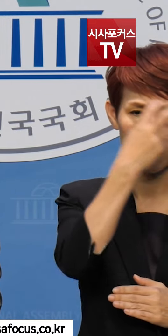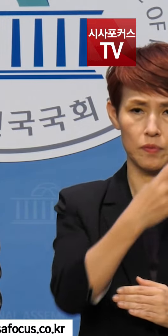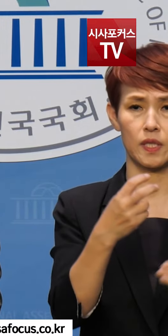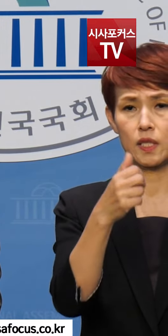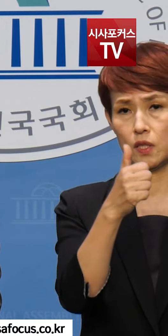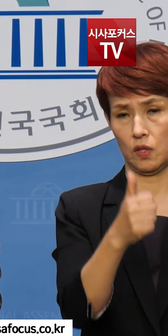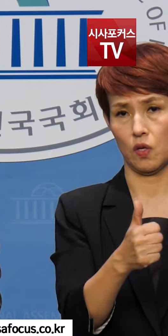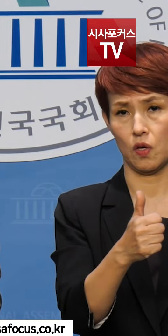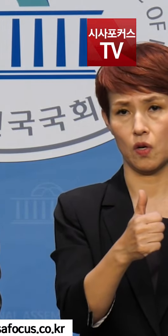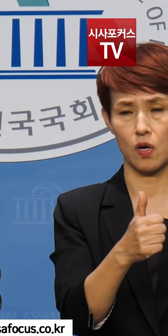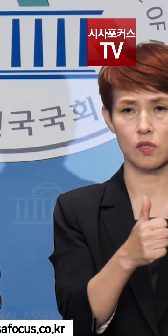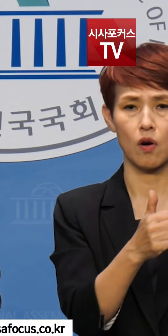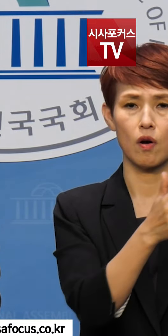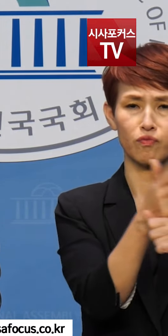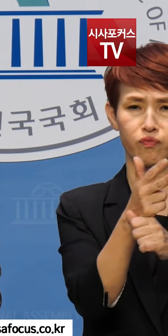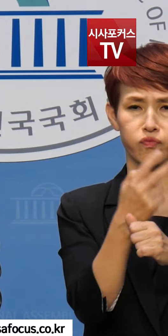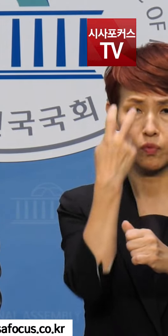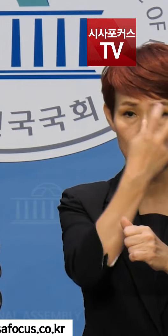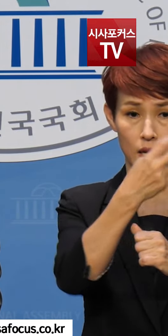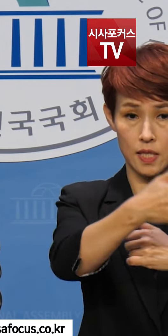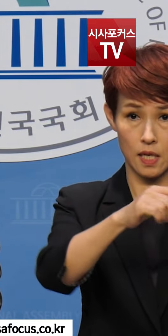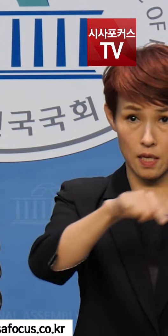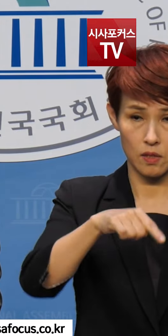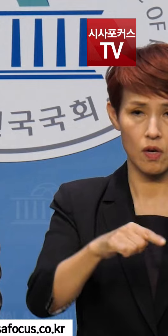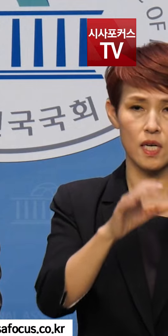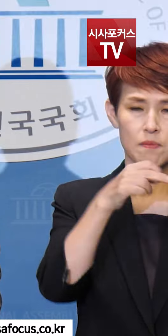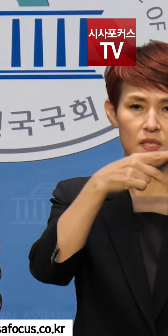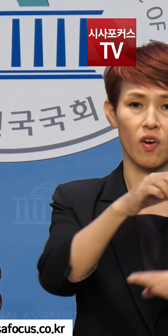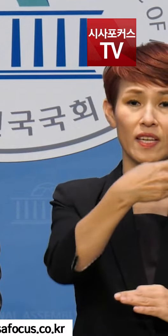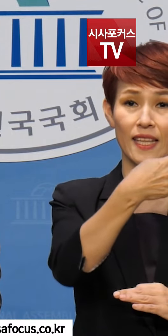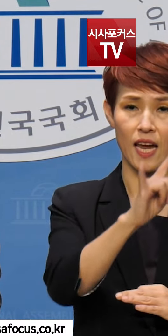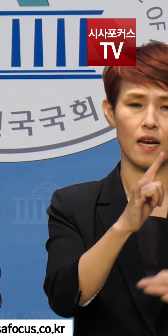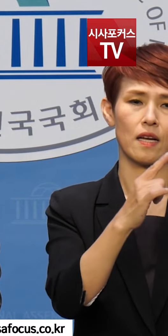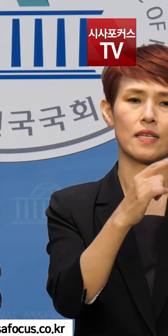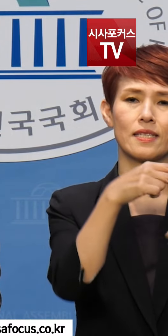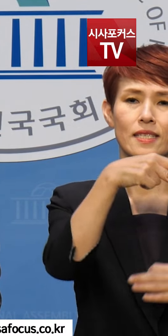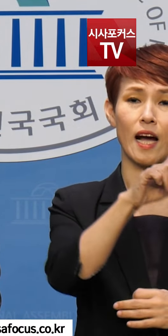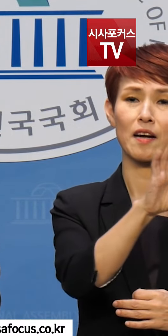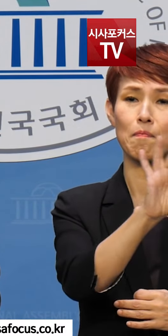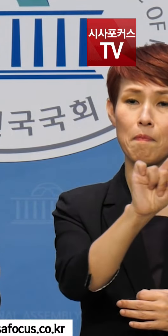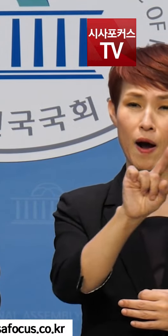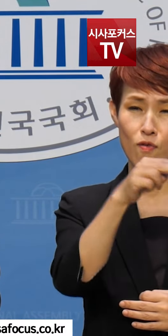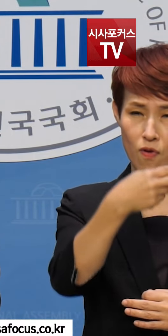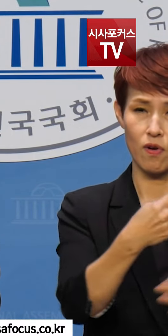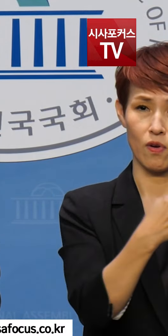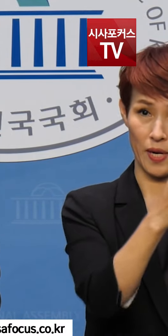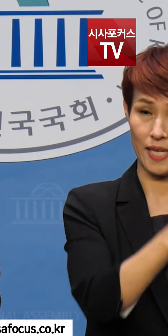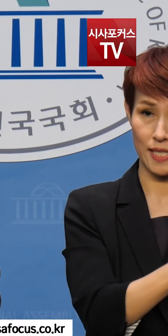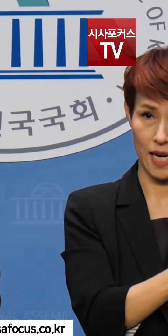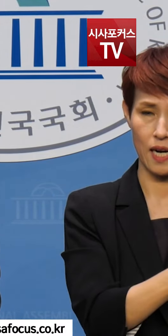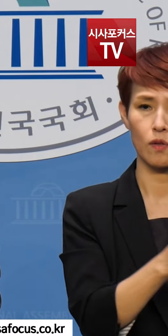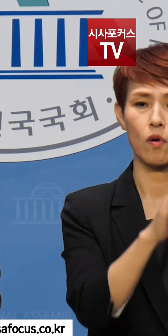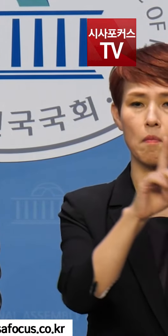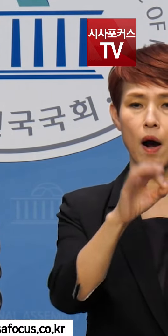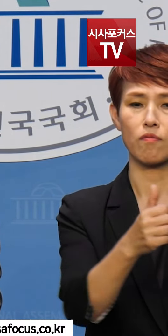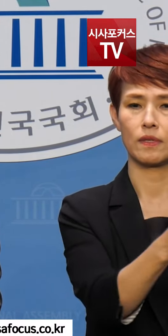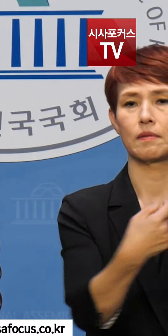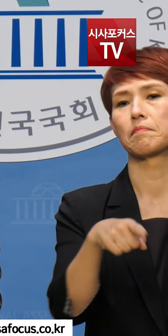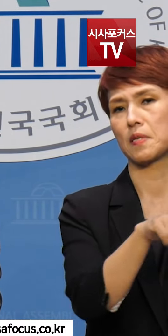수원지방검찰청 영상녹화 조사실에서 김성태 전 쌍방울 회장, 박용철 전 부회장 등과 함께